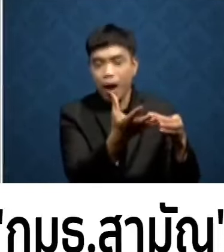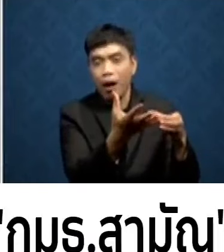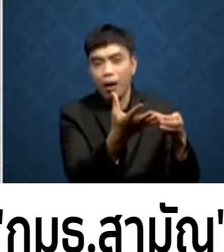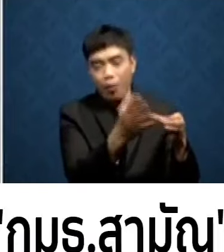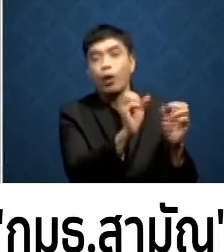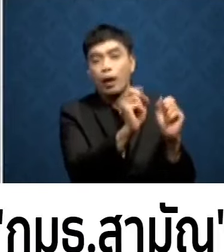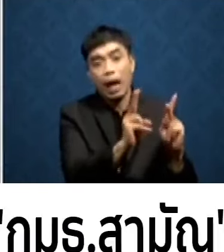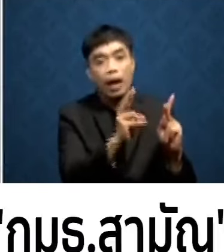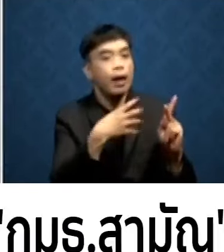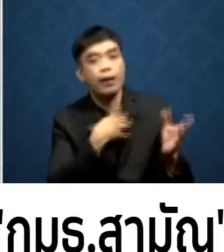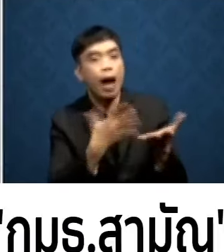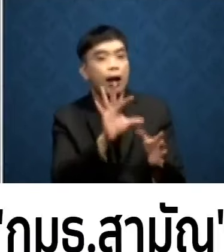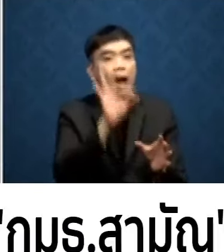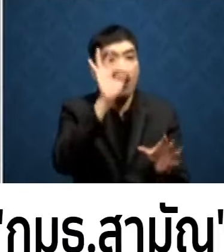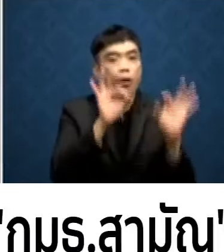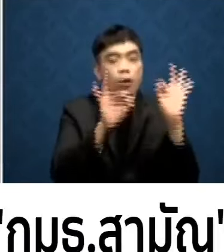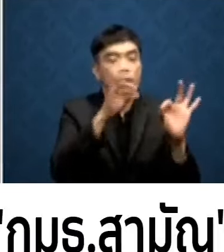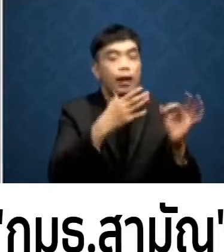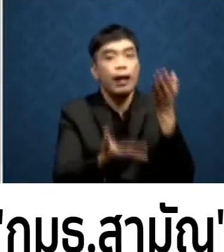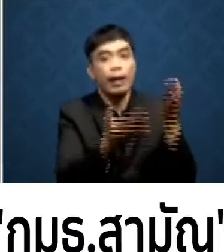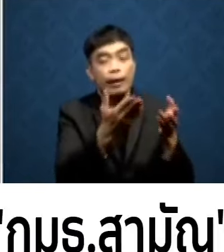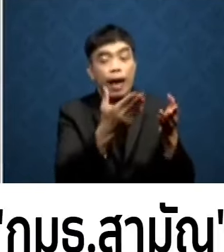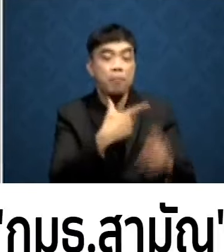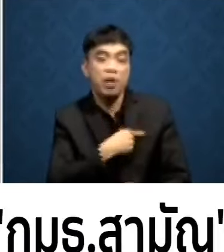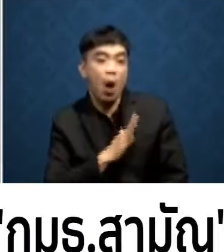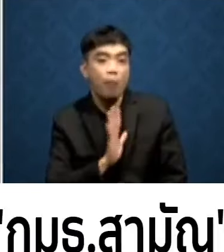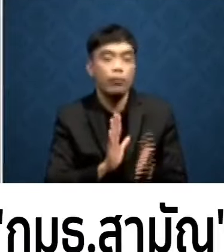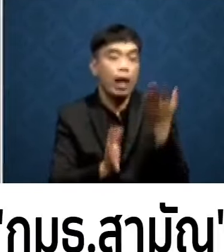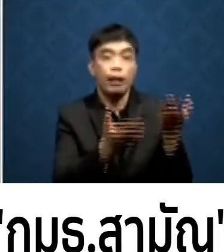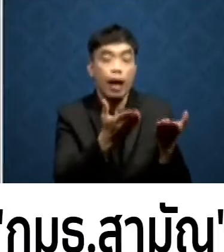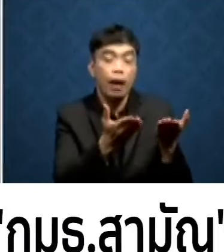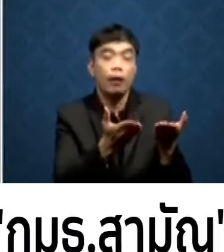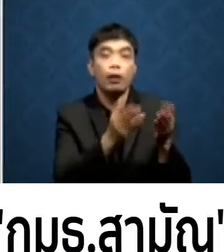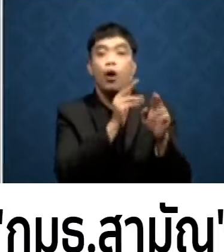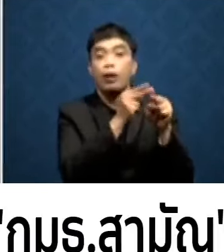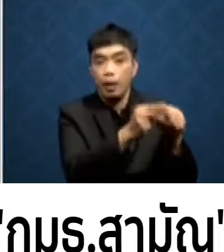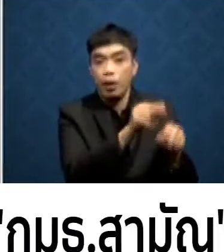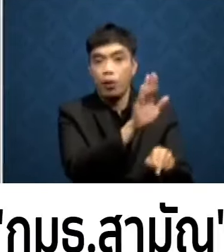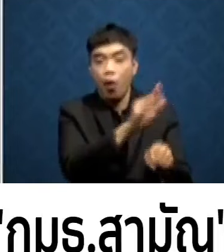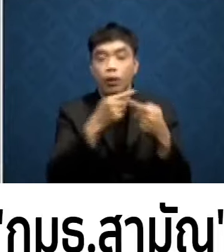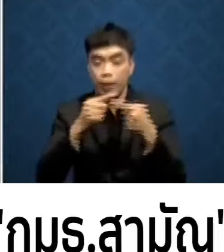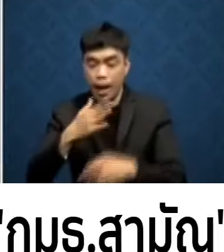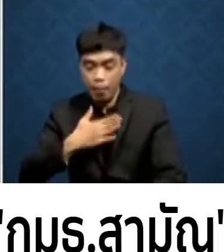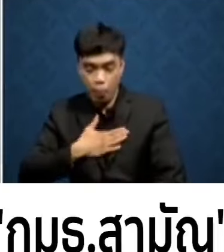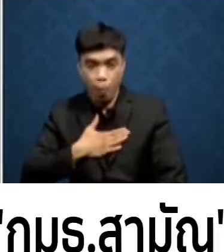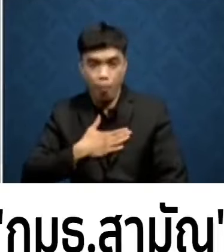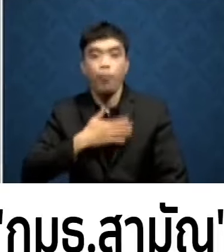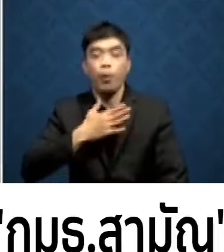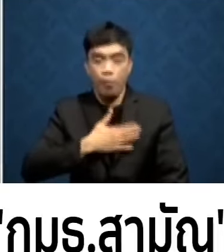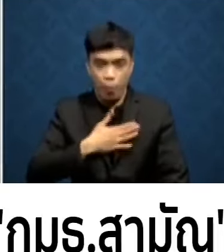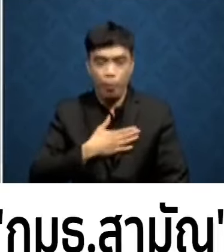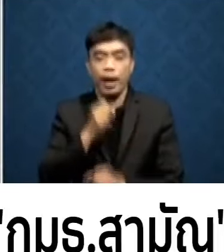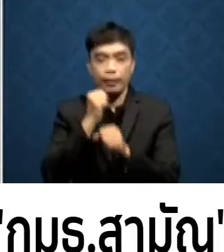ท่านอยากจะเอาใครไม่อยากเอาใครก็สุดแล้วแต่ท่านผมถือว่าผมได้ทำหน้าที่ของสมาชิก